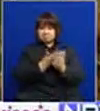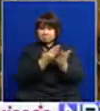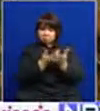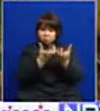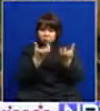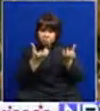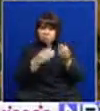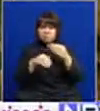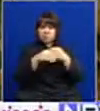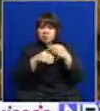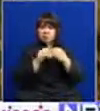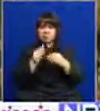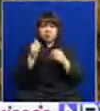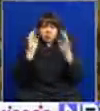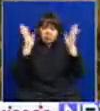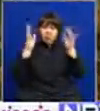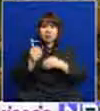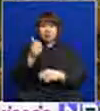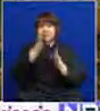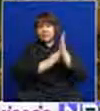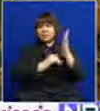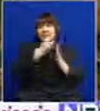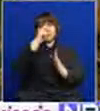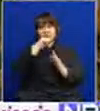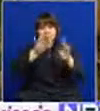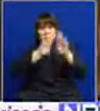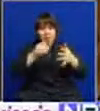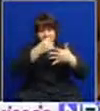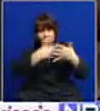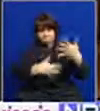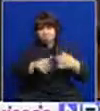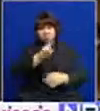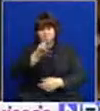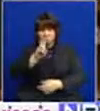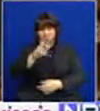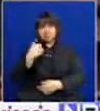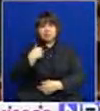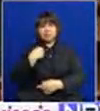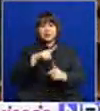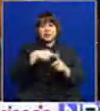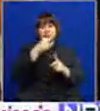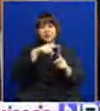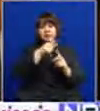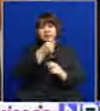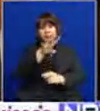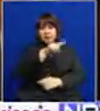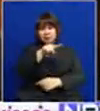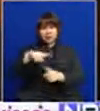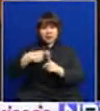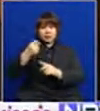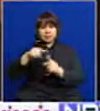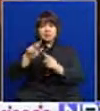ฑ์การบริการและงานโฆษณาผ่านสีไทยโทนกว่า200เฉดสีจัดขึ้นระหว่างวันที่14ตุลาคมถึง3พฤศจิก